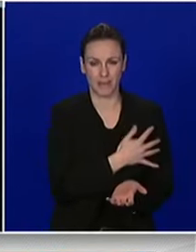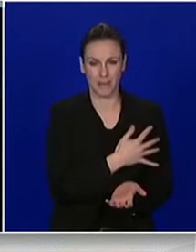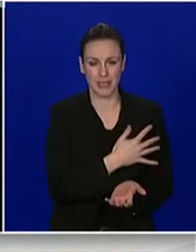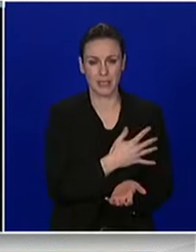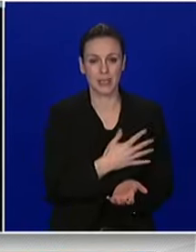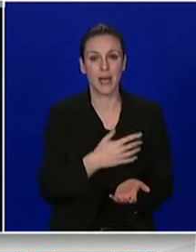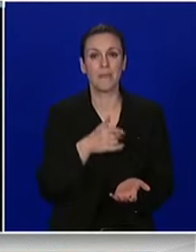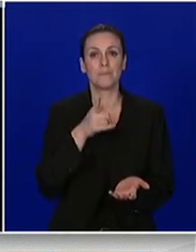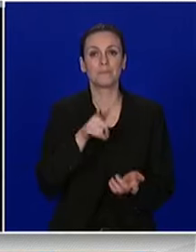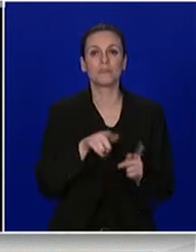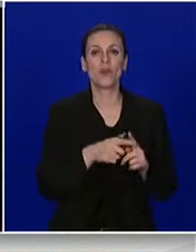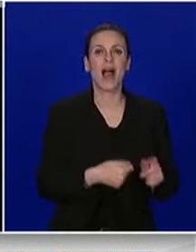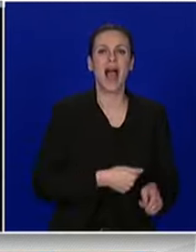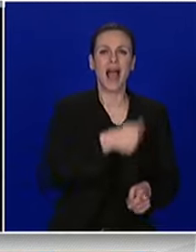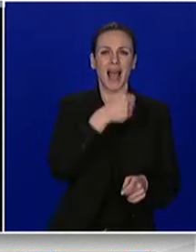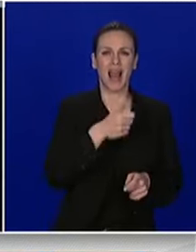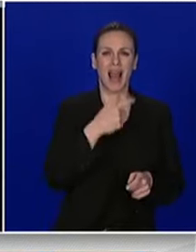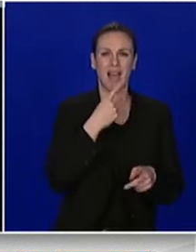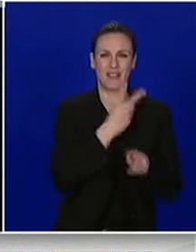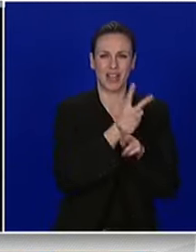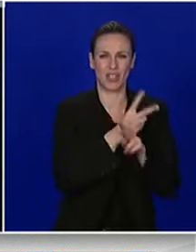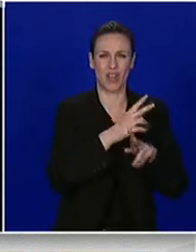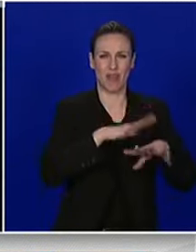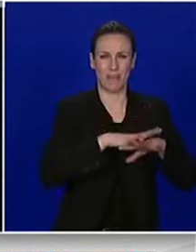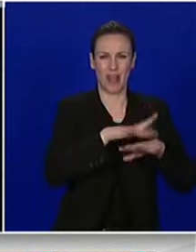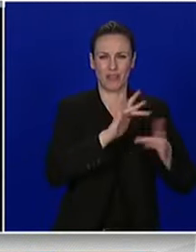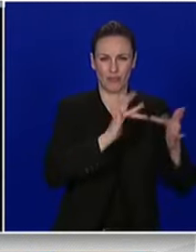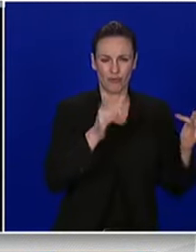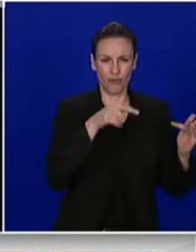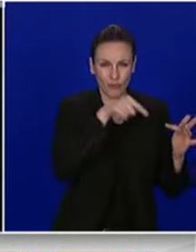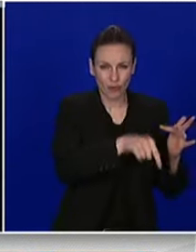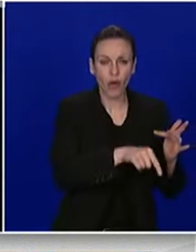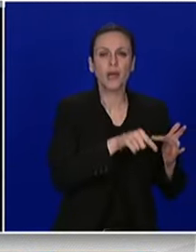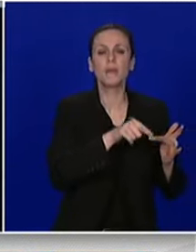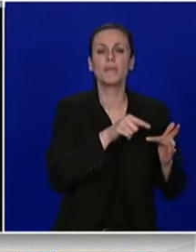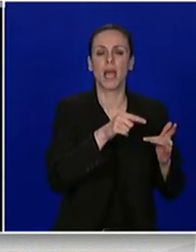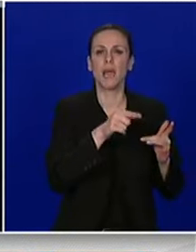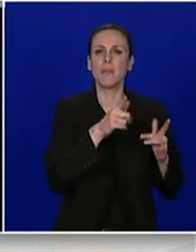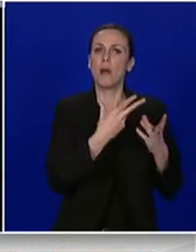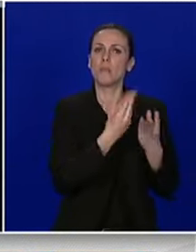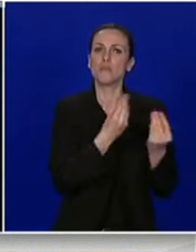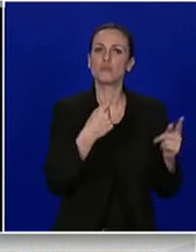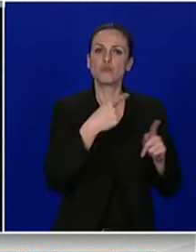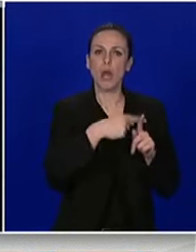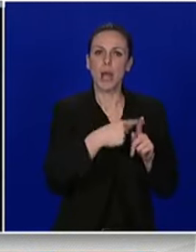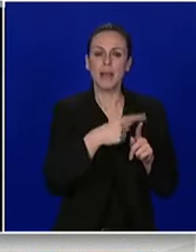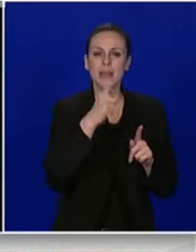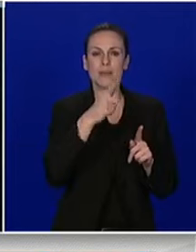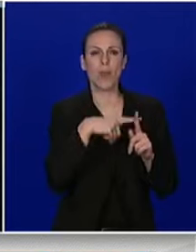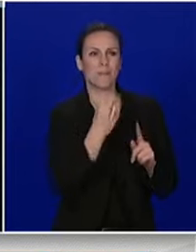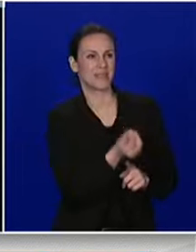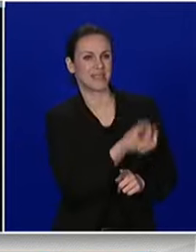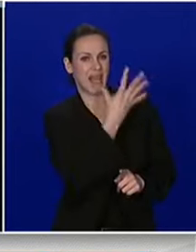Ova središnja nacionalna platforma ima višestruke prednosti, pa vas molim sljedeći slajd.